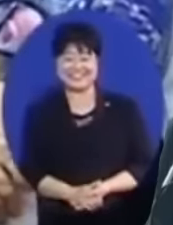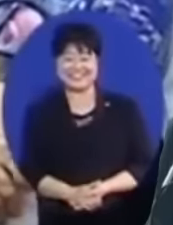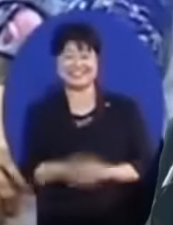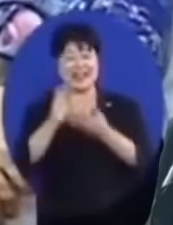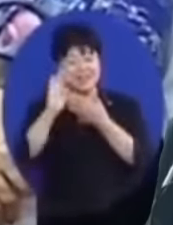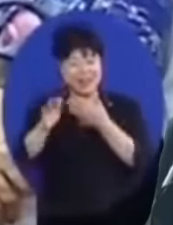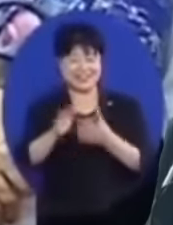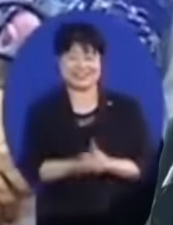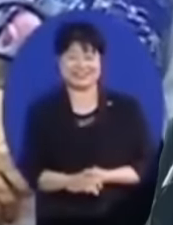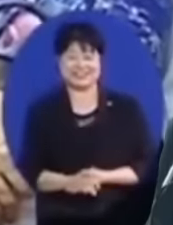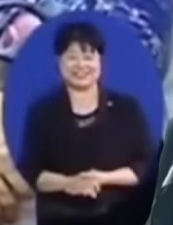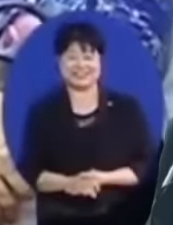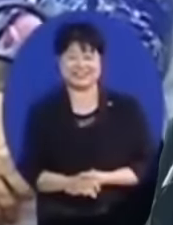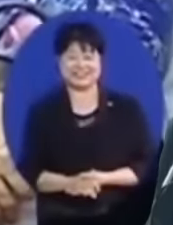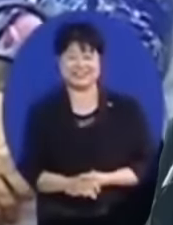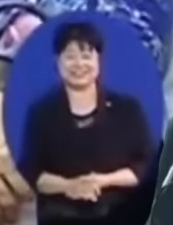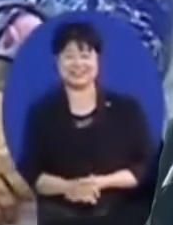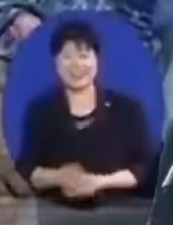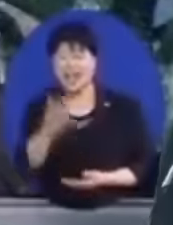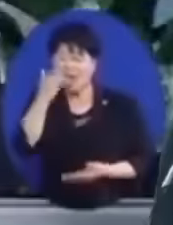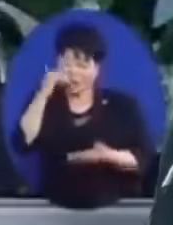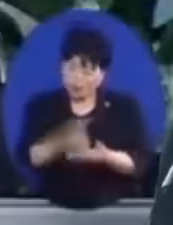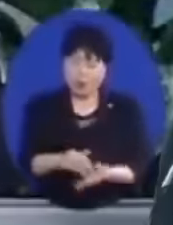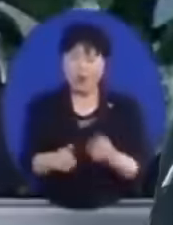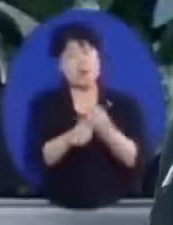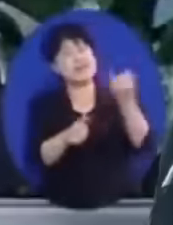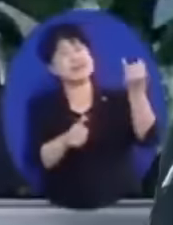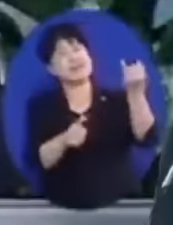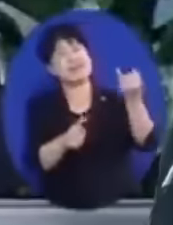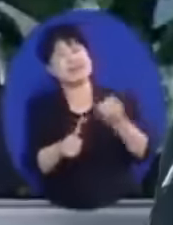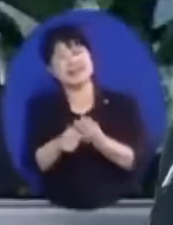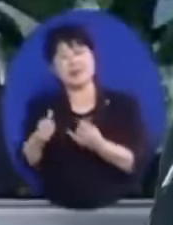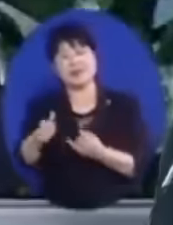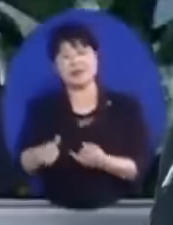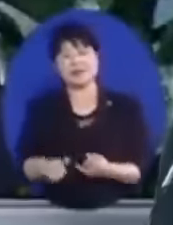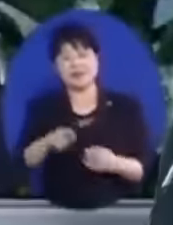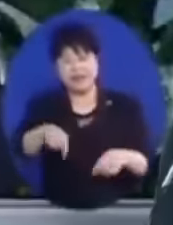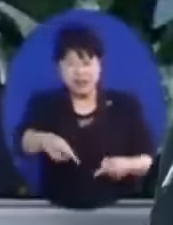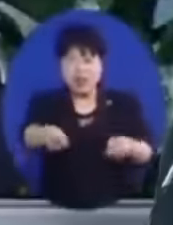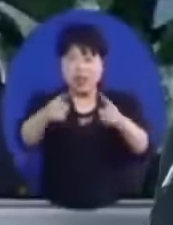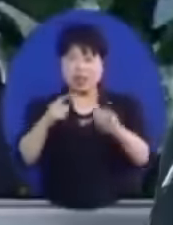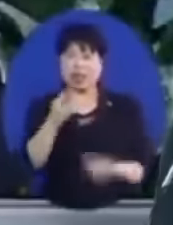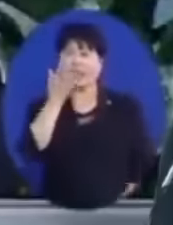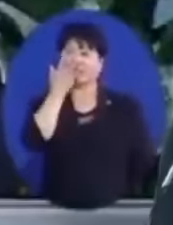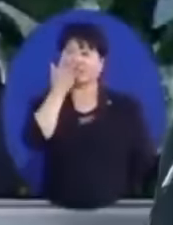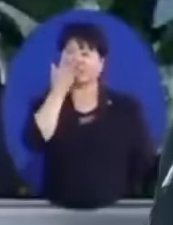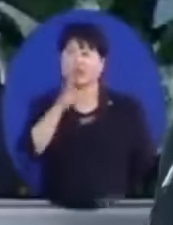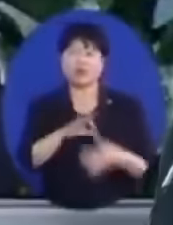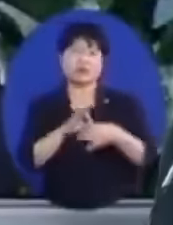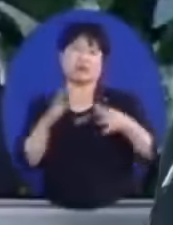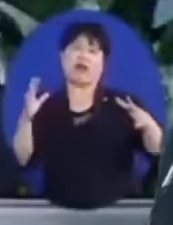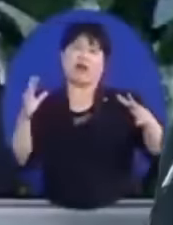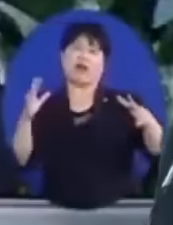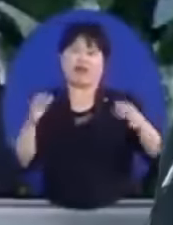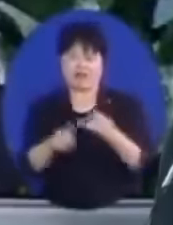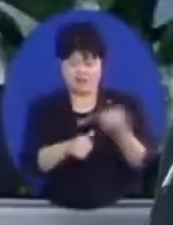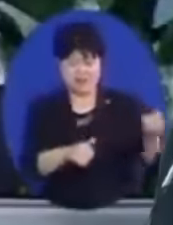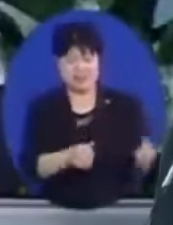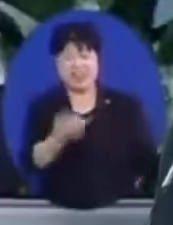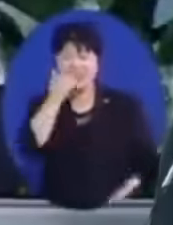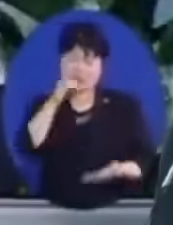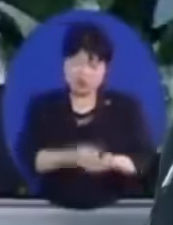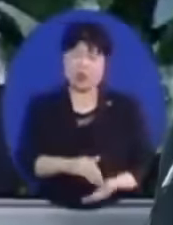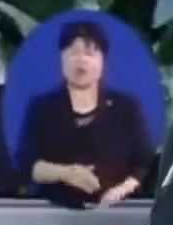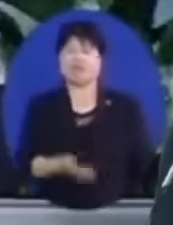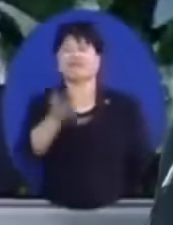그 다음에는 목석 같은 부인도 있어요. 남편이 나가면 나갔는가 보다, 돌아오면 돌아오는가 보다, 있으면 있는가 보다, 없으면 없는가